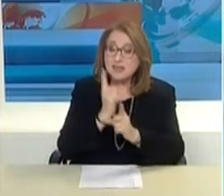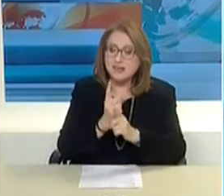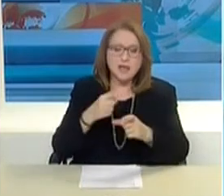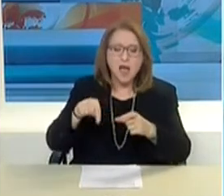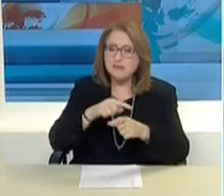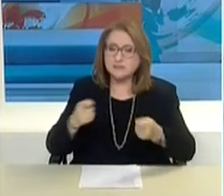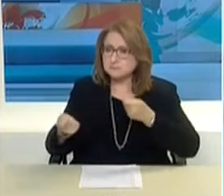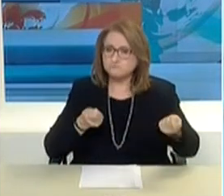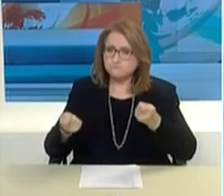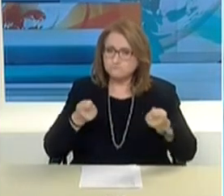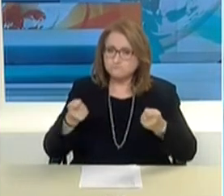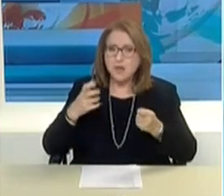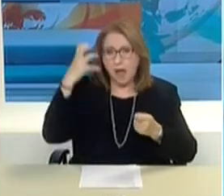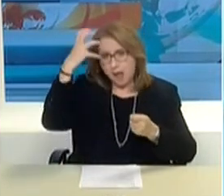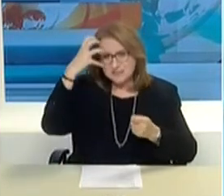Επιτροπή Επιστημόνων.